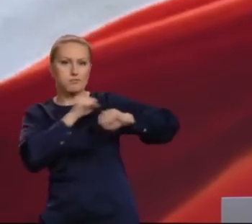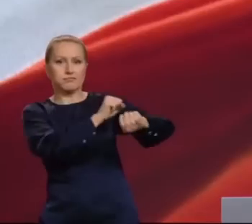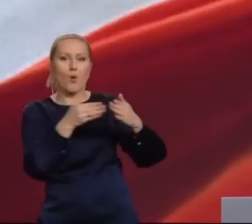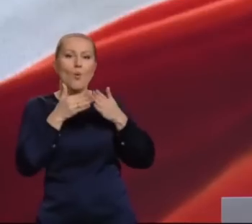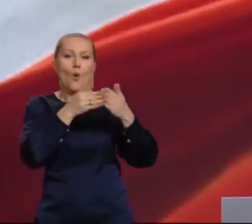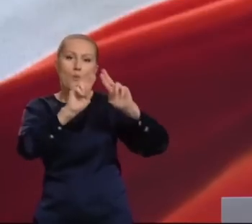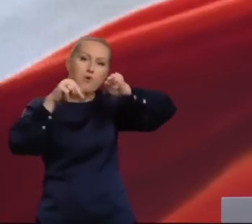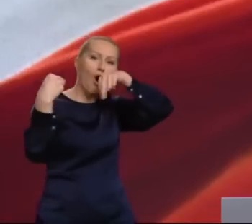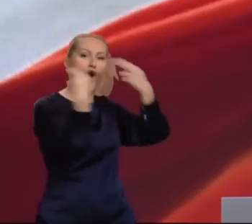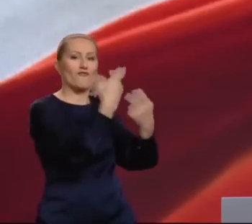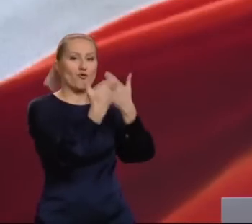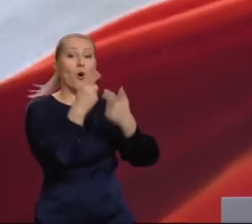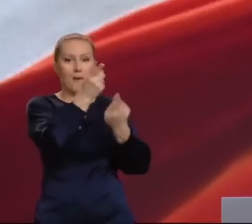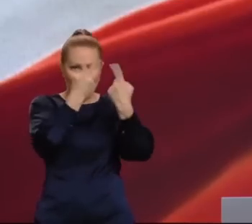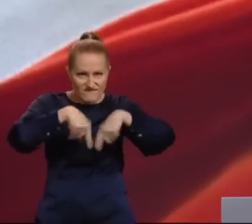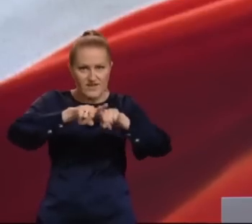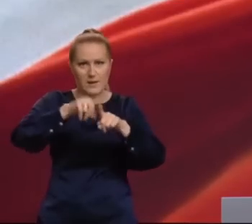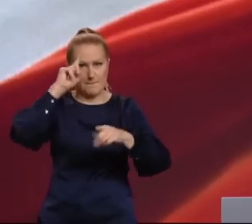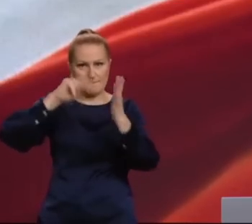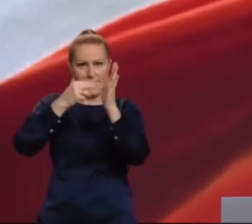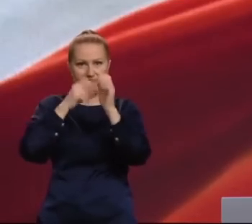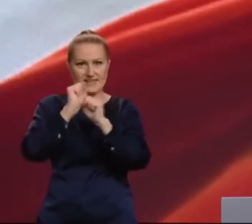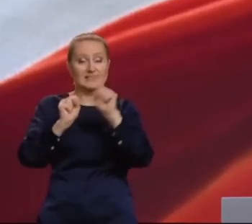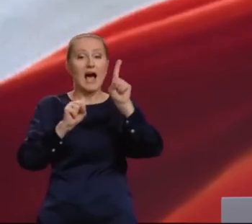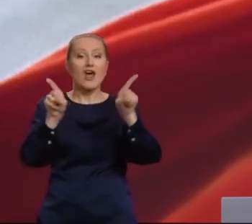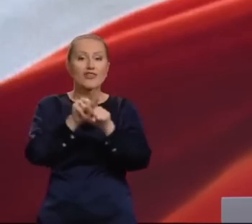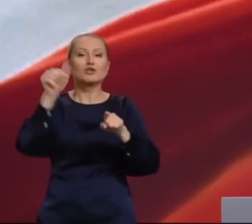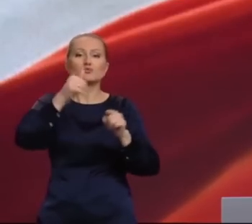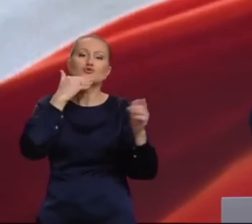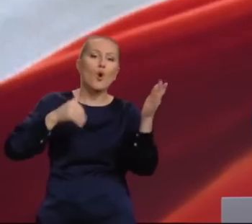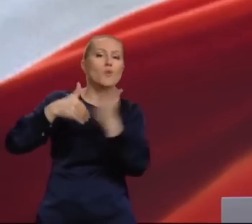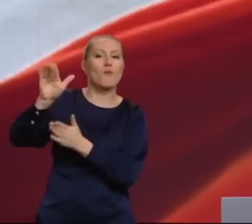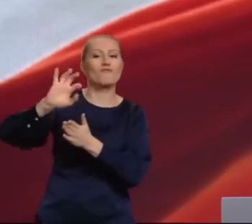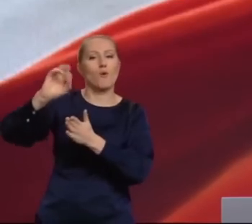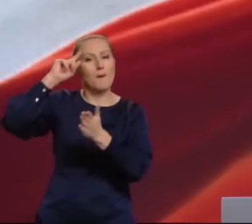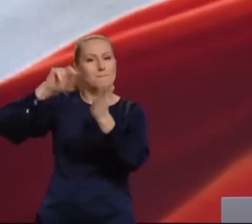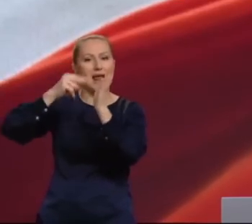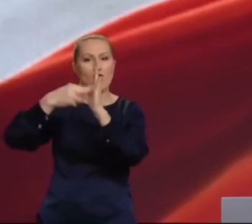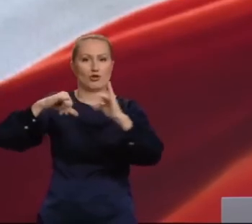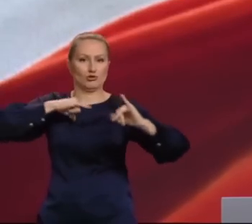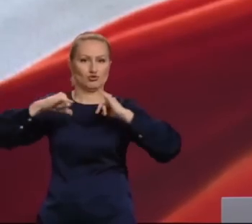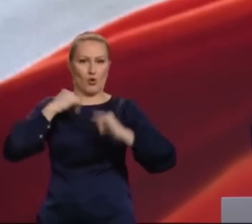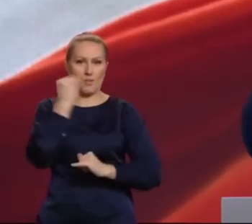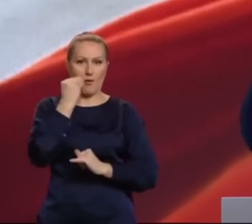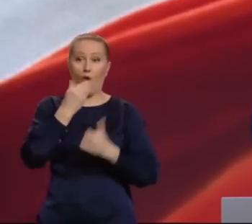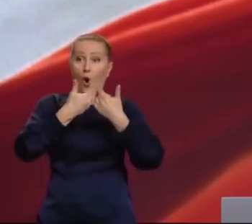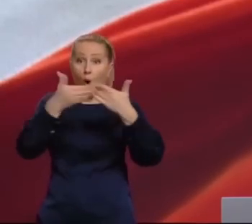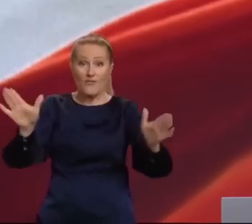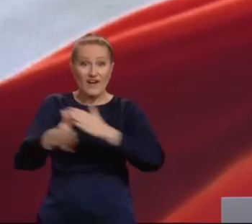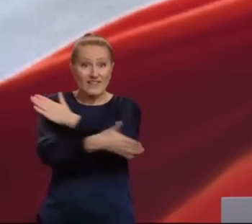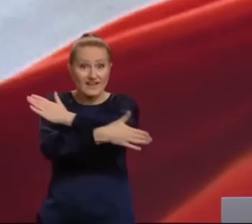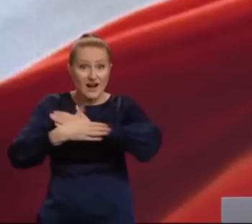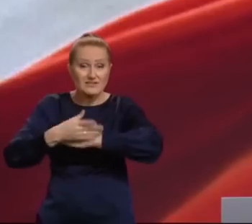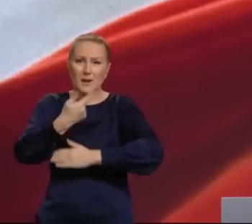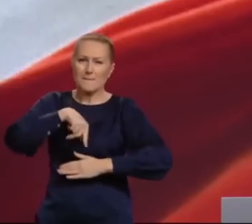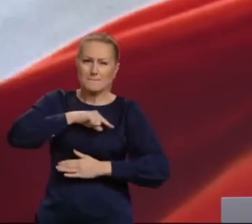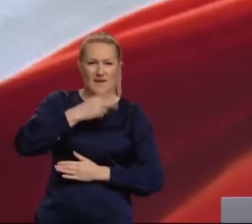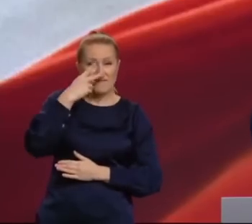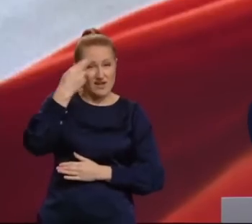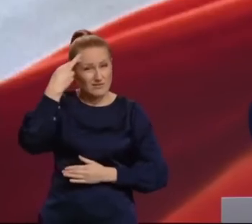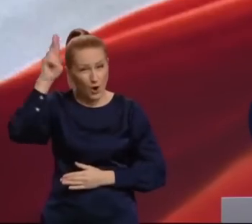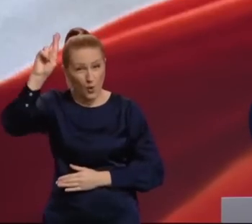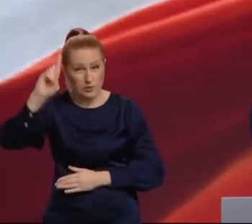Ta strategia działa. Jednocześnie trzeba odrzucić strategię rządu Morawieckiego, strategię otwartych granic, gdzie jesteśmy rekordzistami w Unii